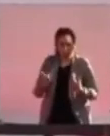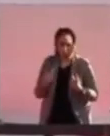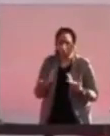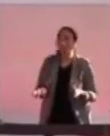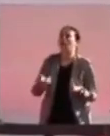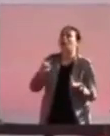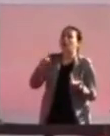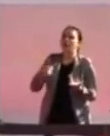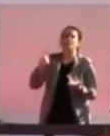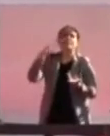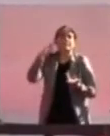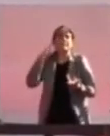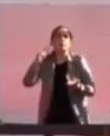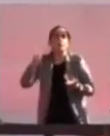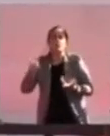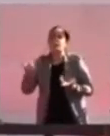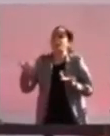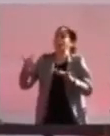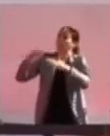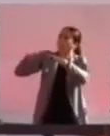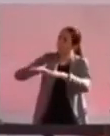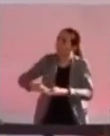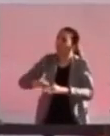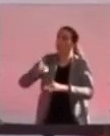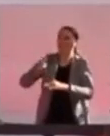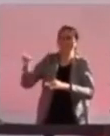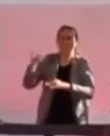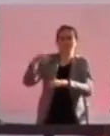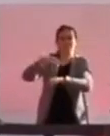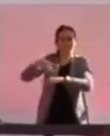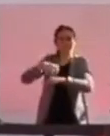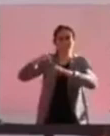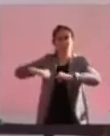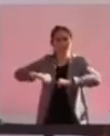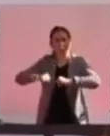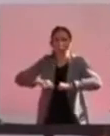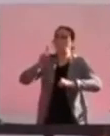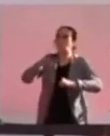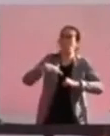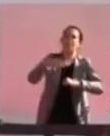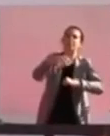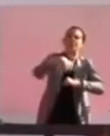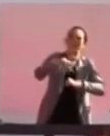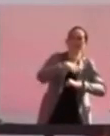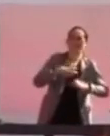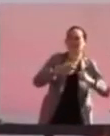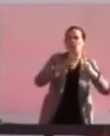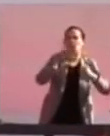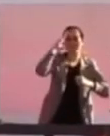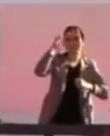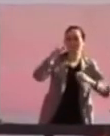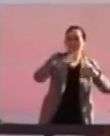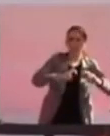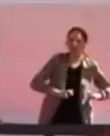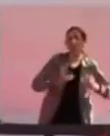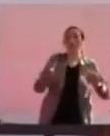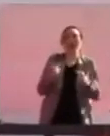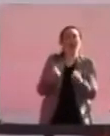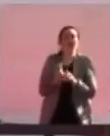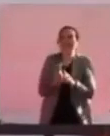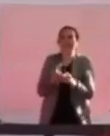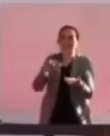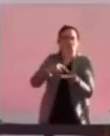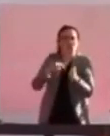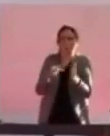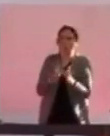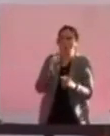della salute che da quello di università e ricerca ciò nonostante il muto formativo è ancora lì di riforma del contratto dei medici in